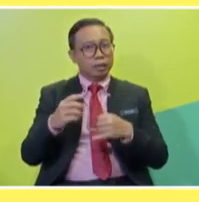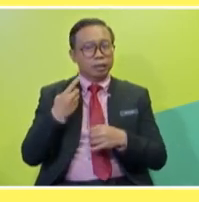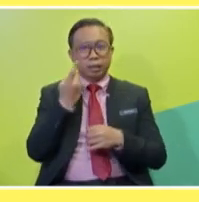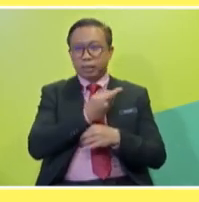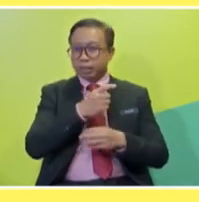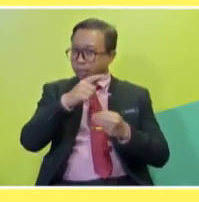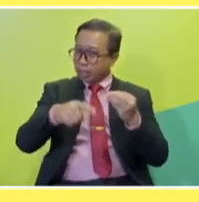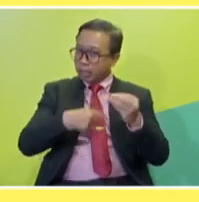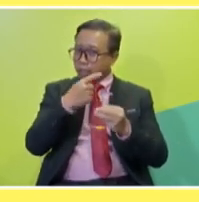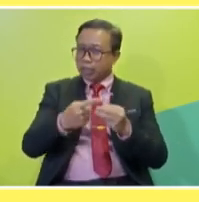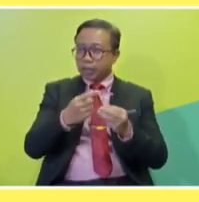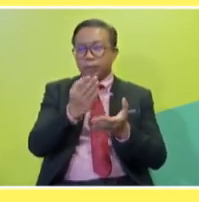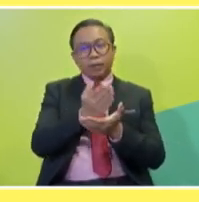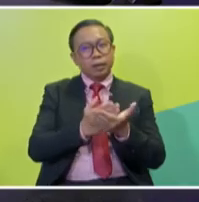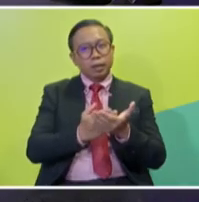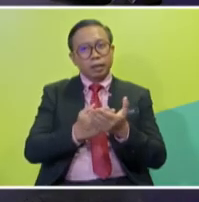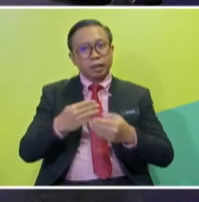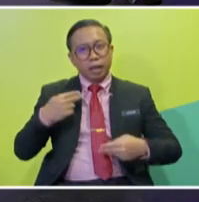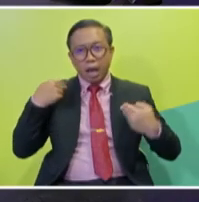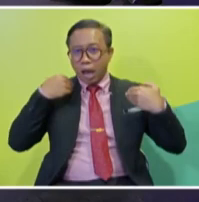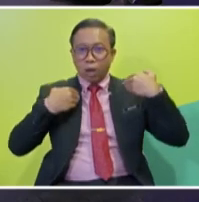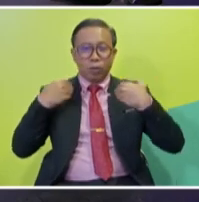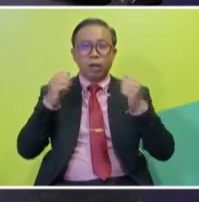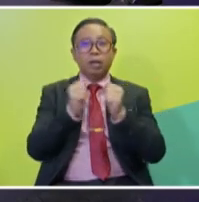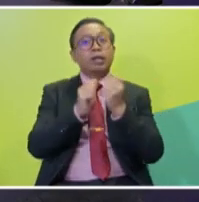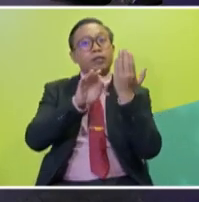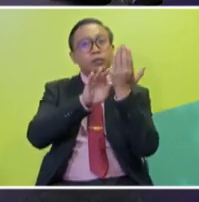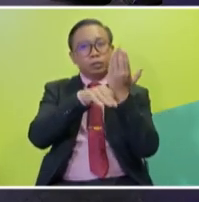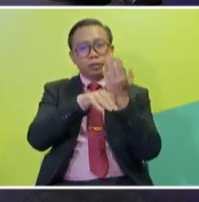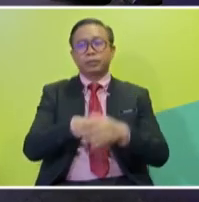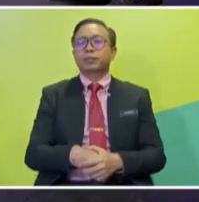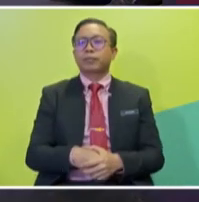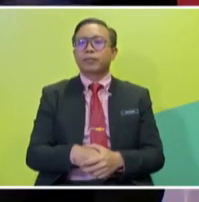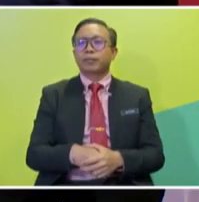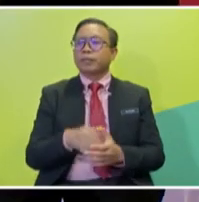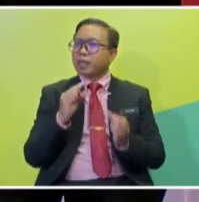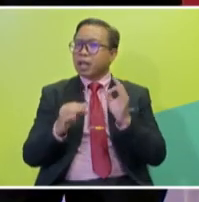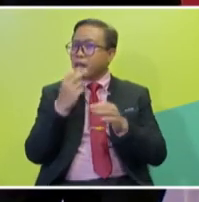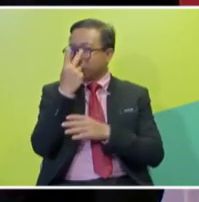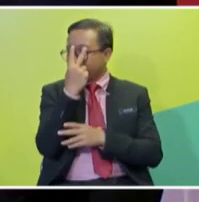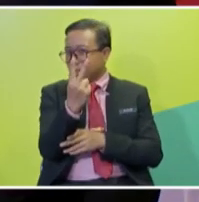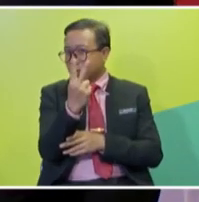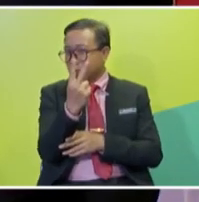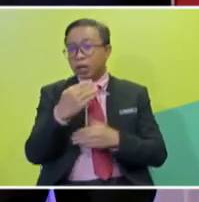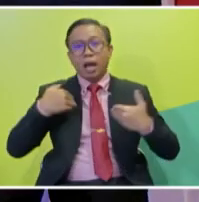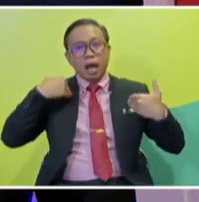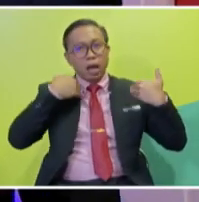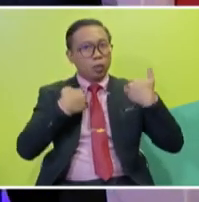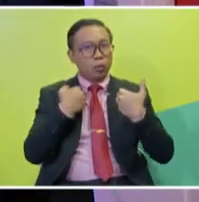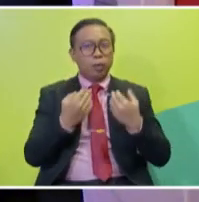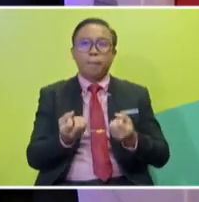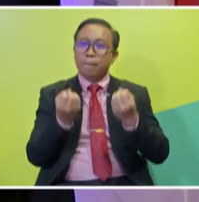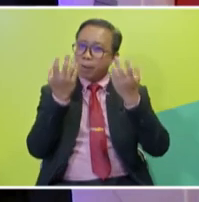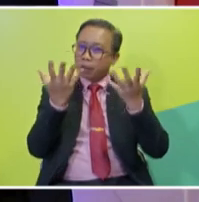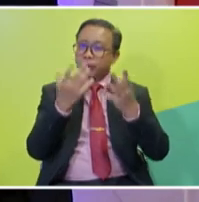akan kaitkan bagian hewan tersebut dengan fungsinya jadi Kris kalau tengok kepada hewan memang terlalu banyak